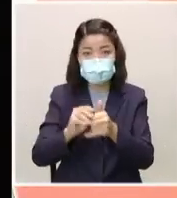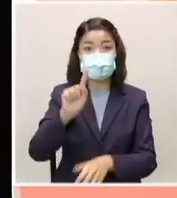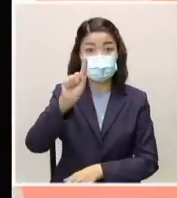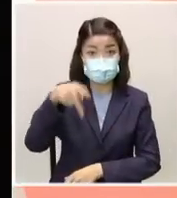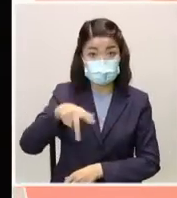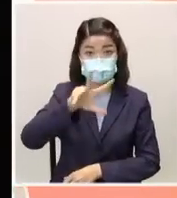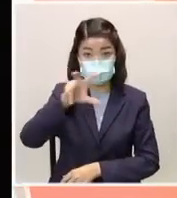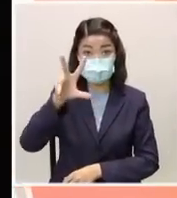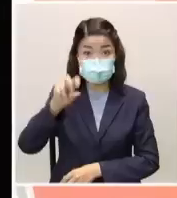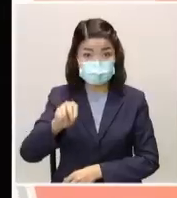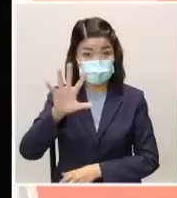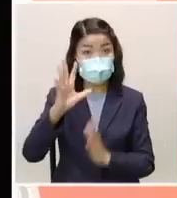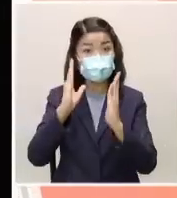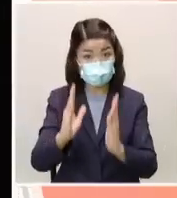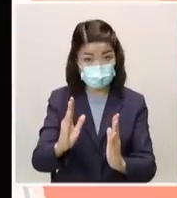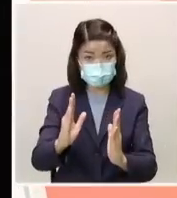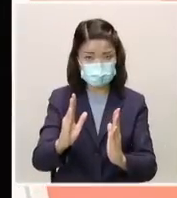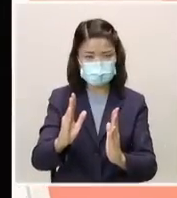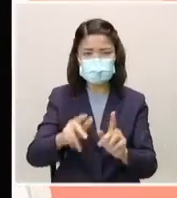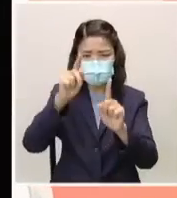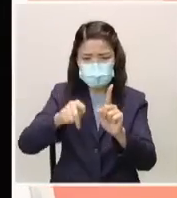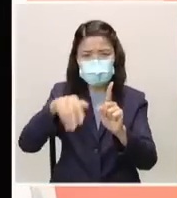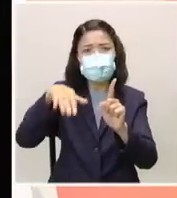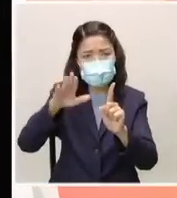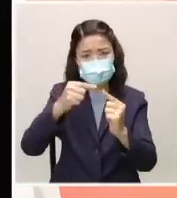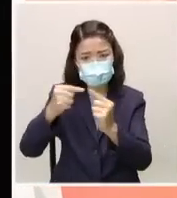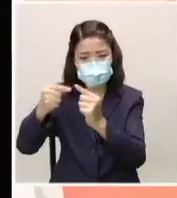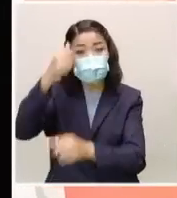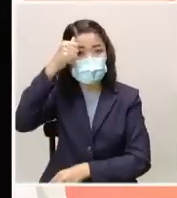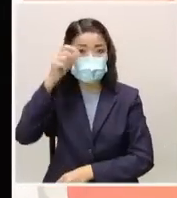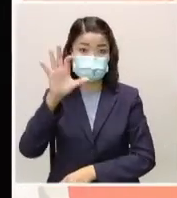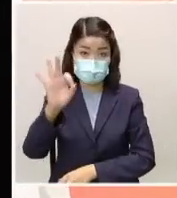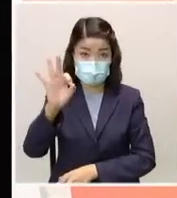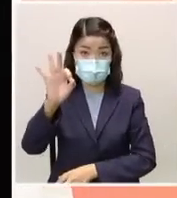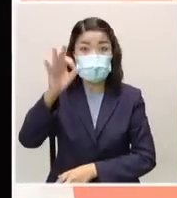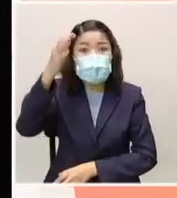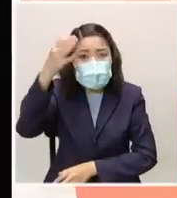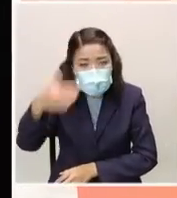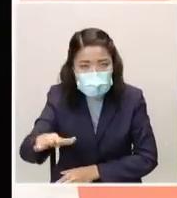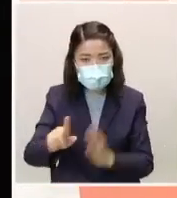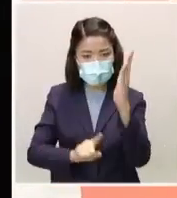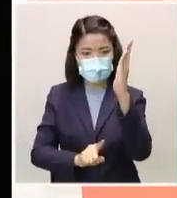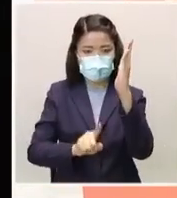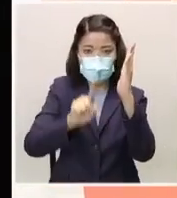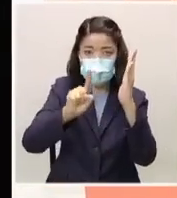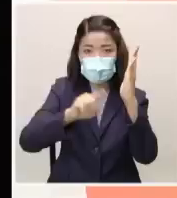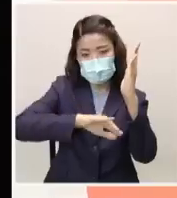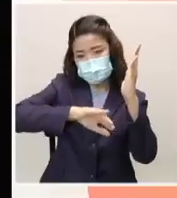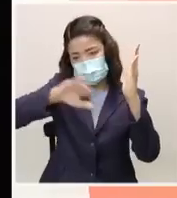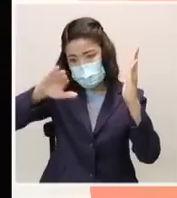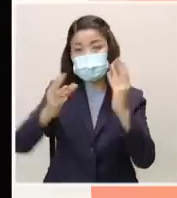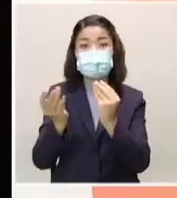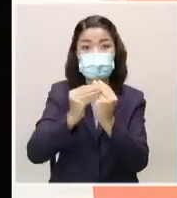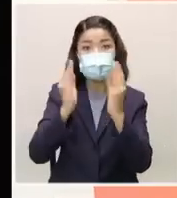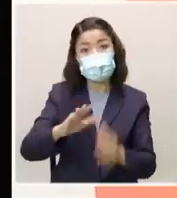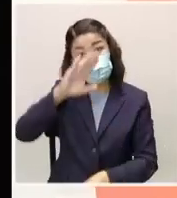ายโดยตัวเลขอยู่ที่หลักพันกว่าๆต่อเนื่องอยู่9วันนะคะจนในที่สุดหยุดไม่อยู่ค่ะคุณผู้ชมจำนวนผู้ติ